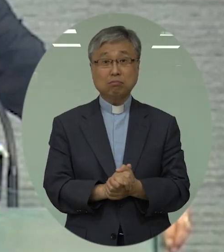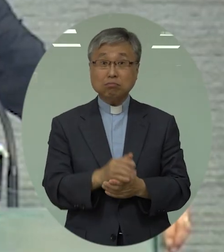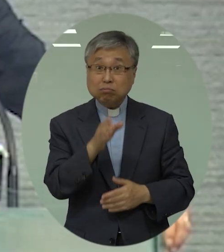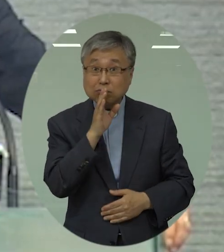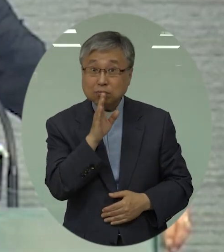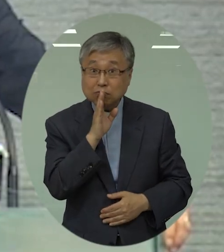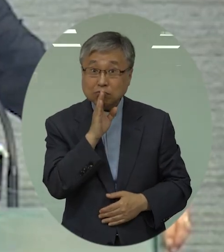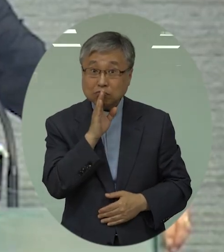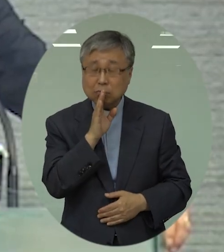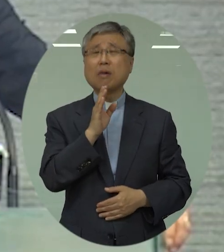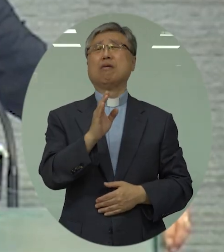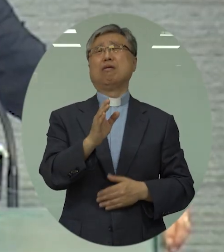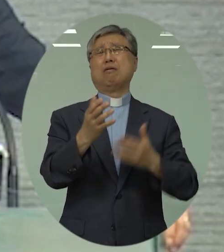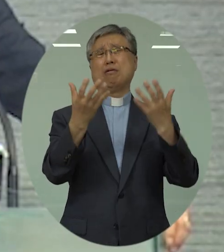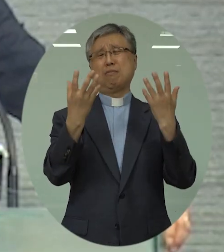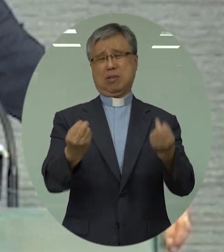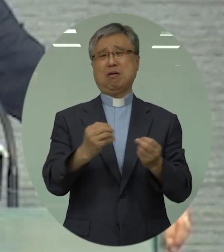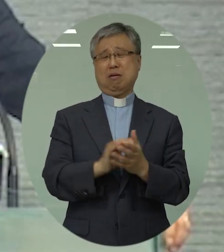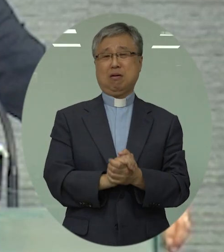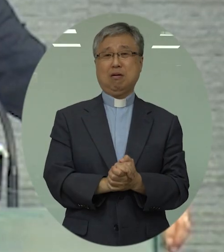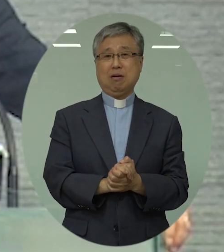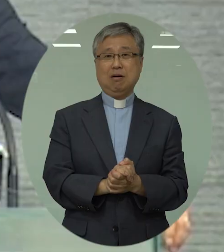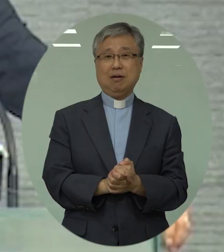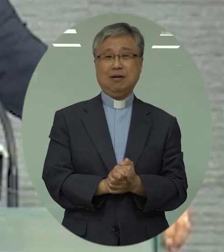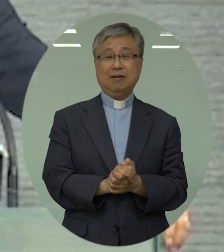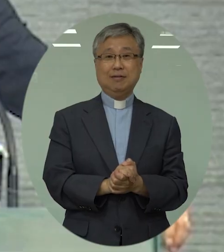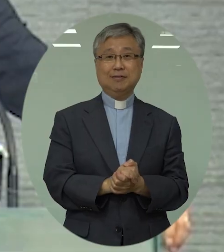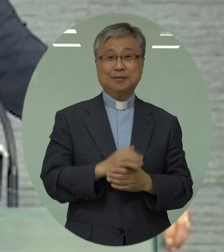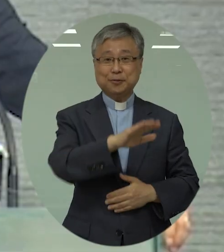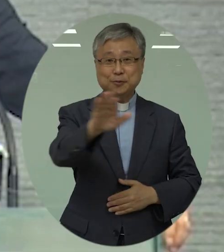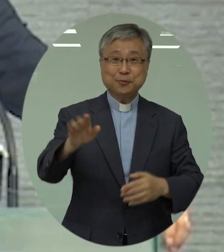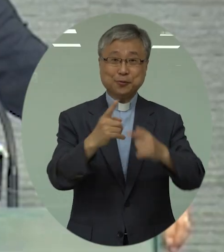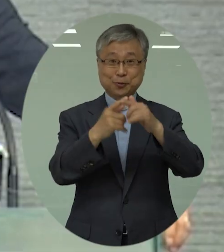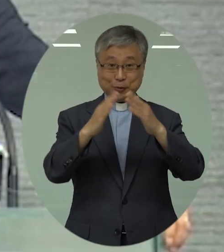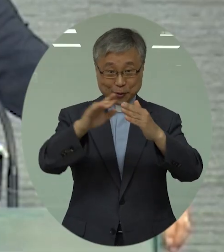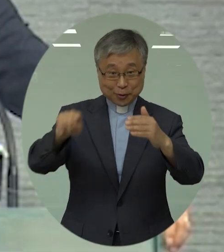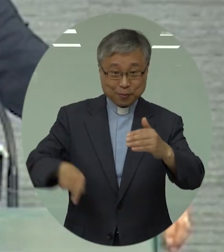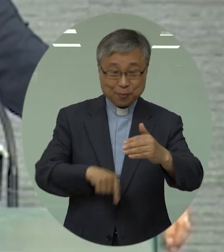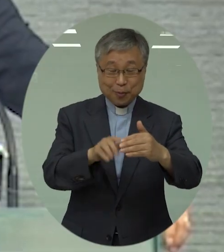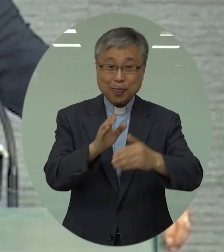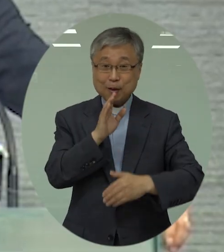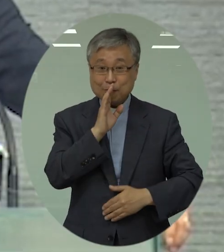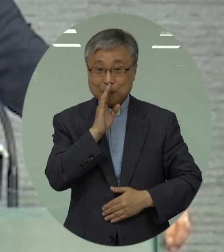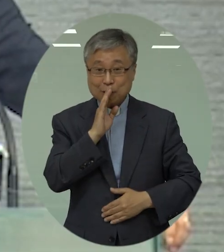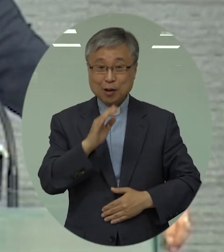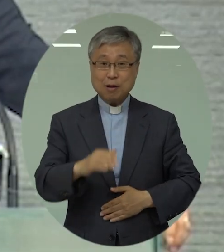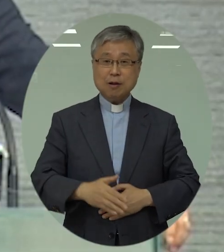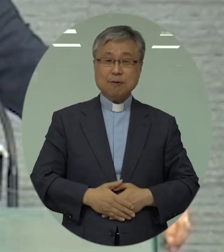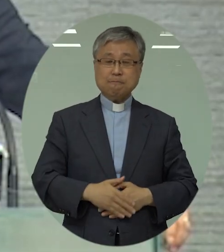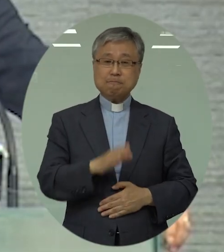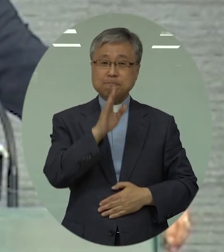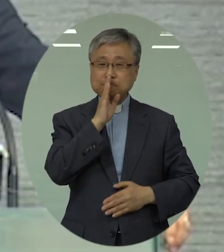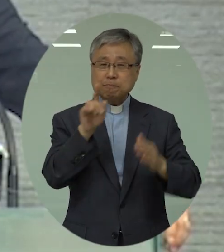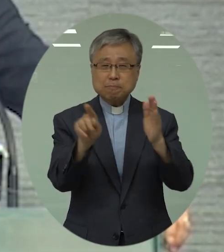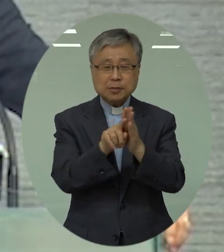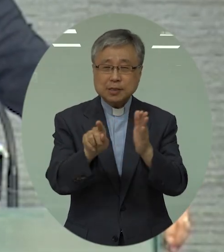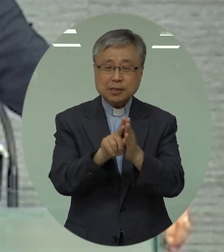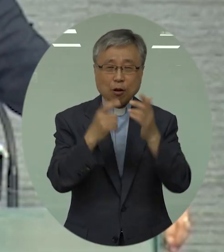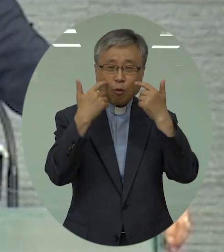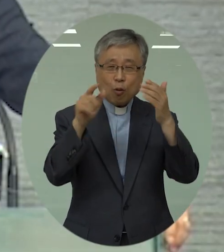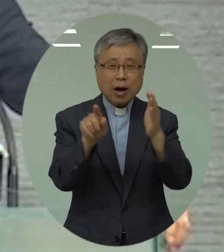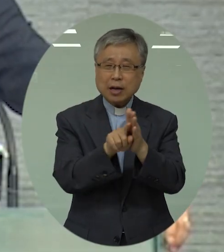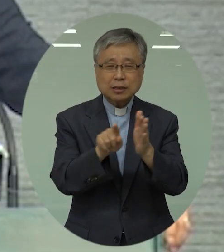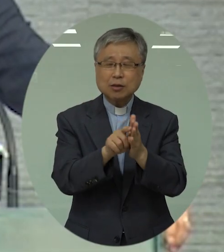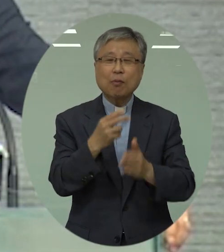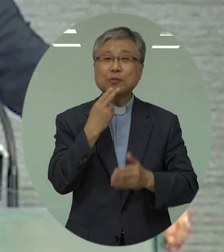그래요? 굉장히 많아요. 우리 교회 안에는 그냥 사실은 구도자들, 아직 신앙에 확신도 없는